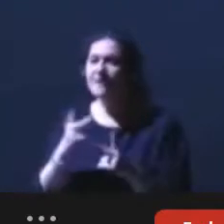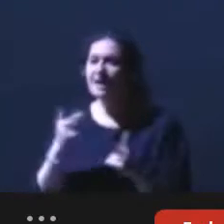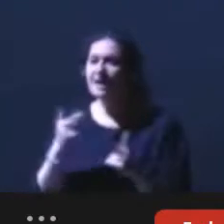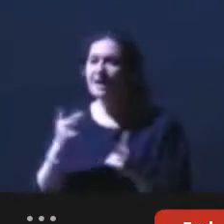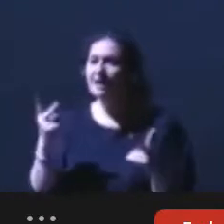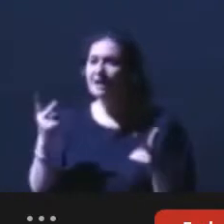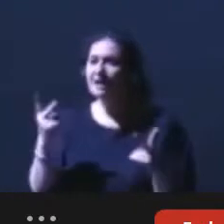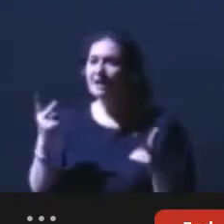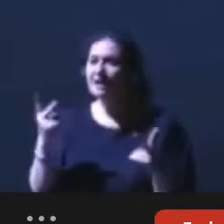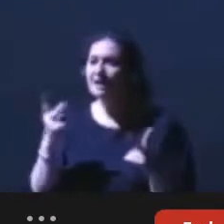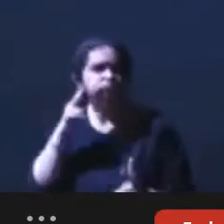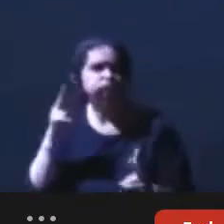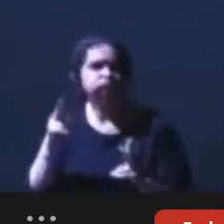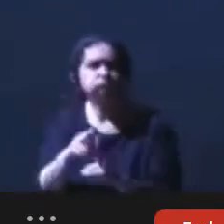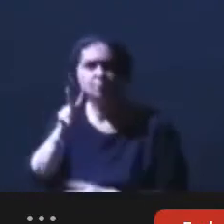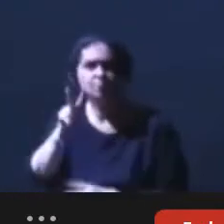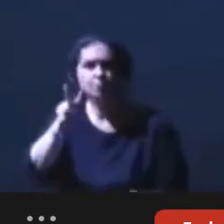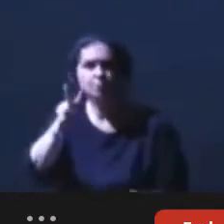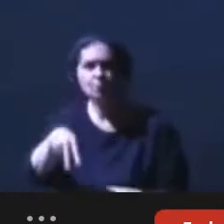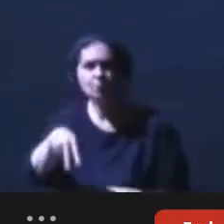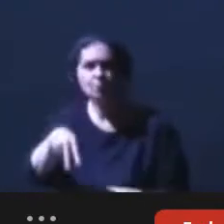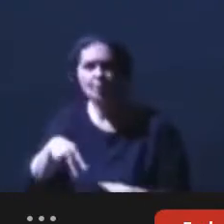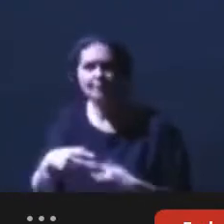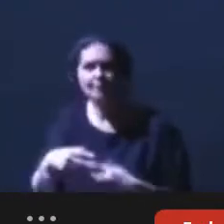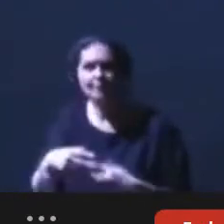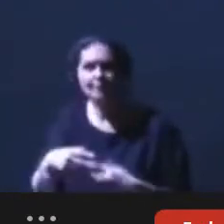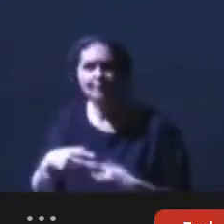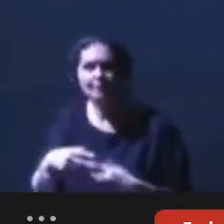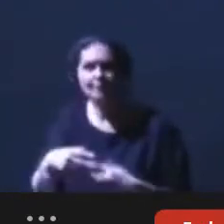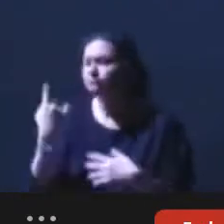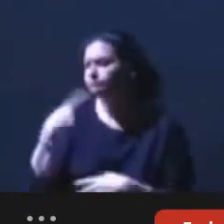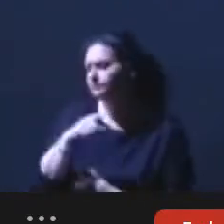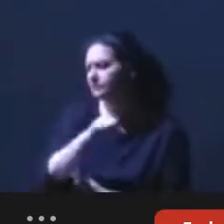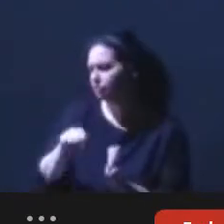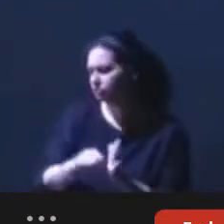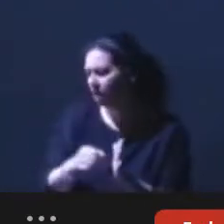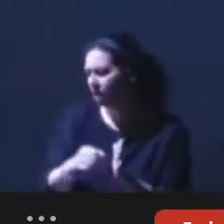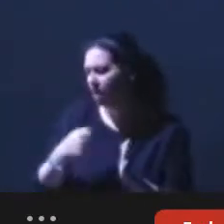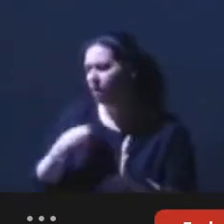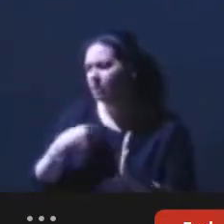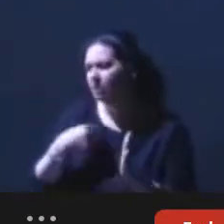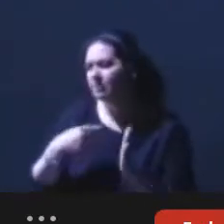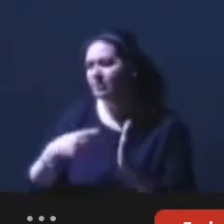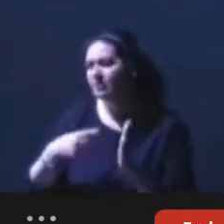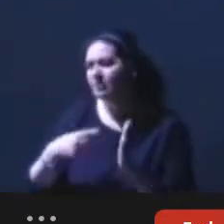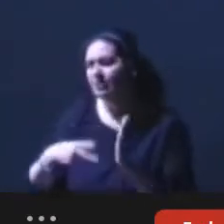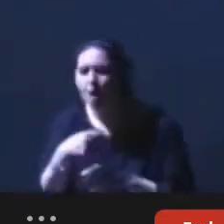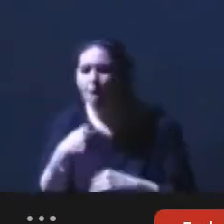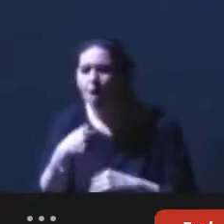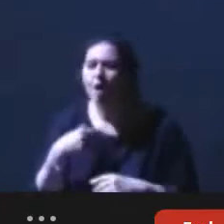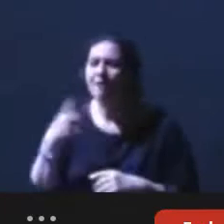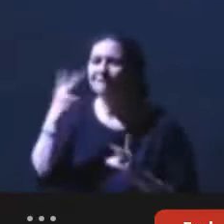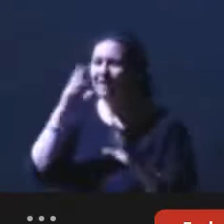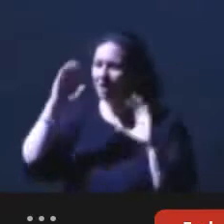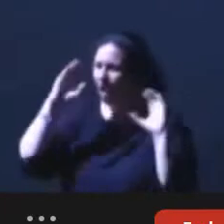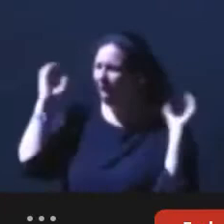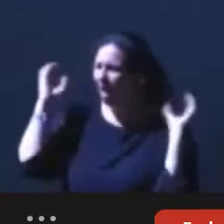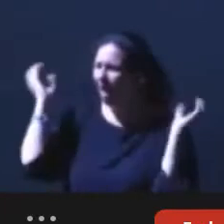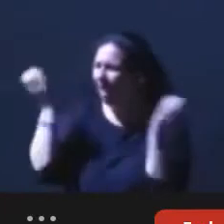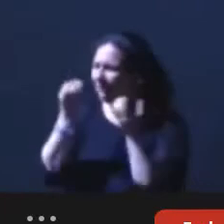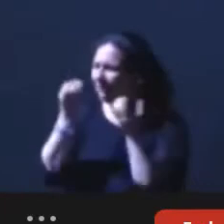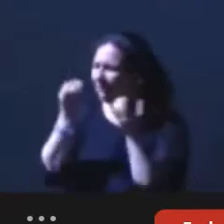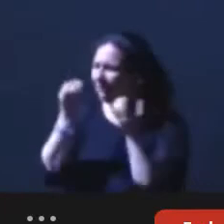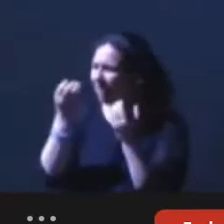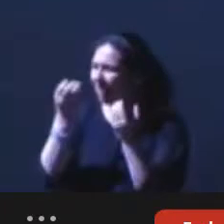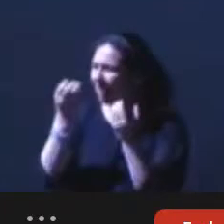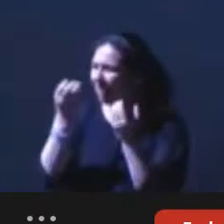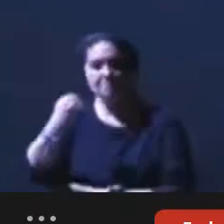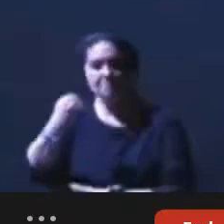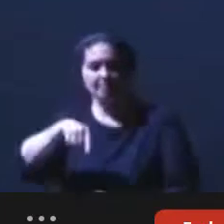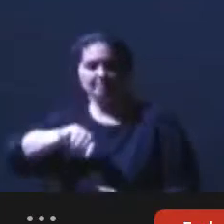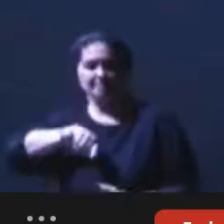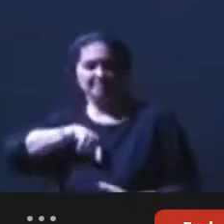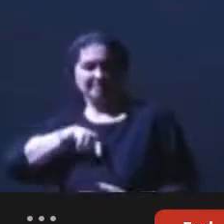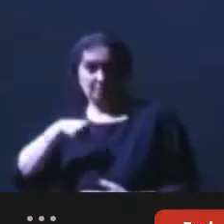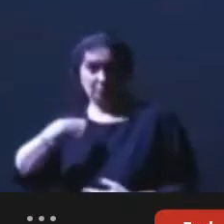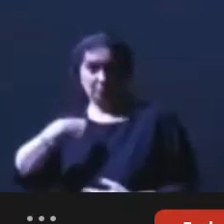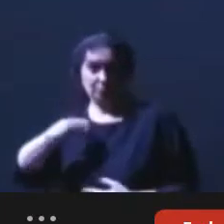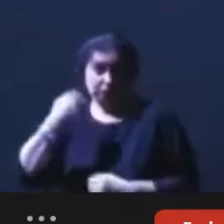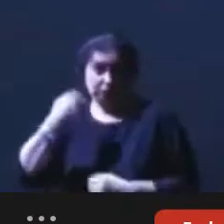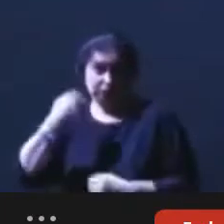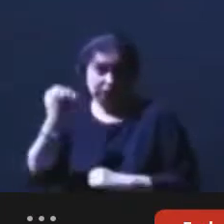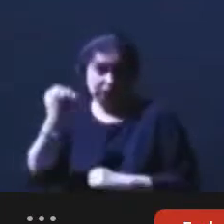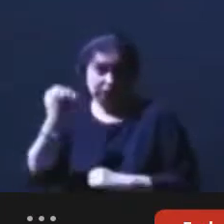tôi. Năm 2010 họ trả tiền cho tôi một cái khóa học, đó là cái tiền hồi đấy hơi mốt đấy, là tiền điện tử và họ thanh